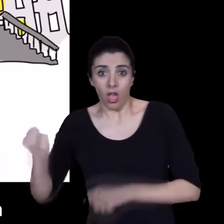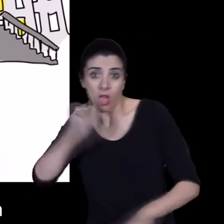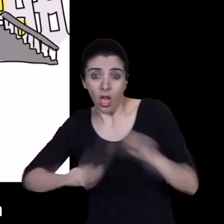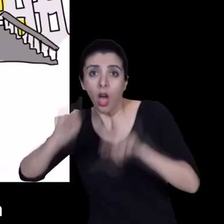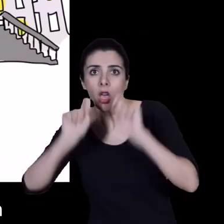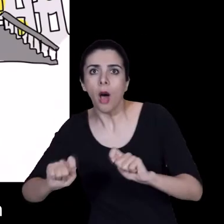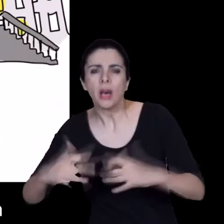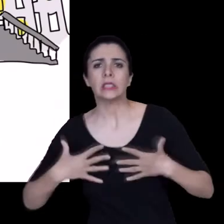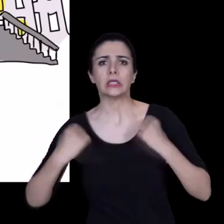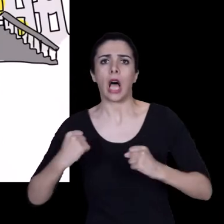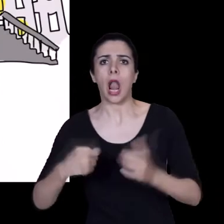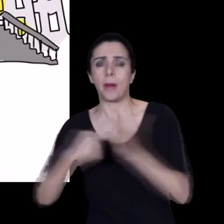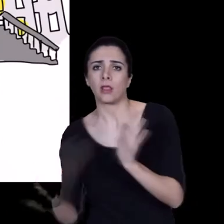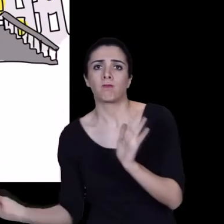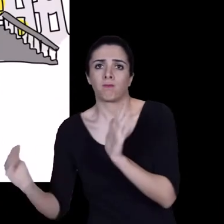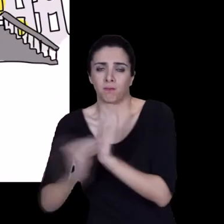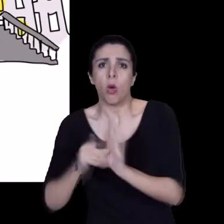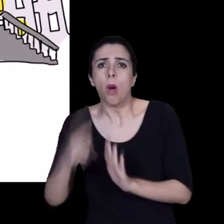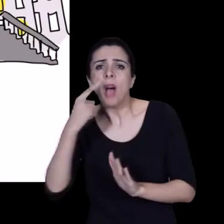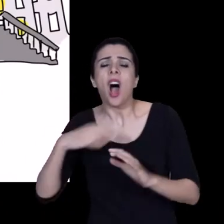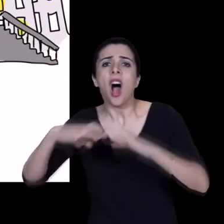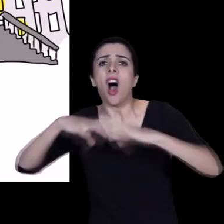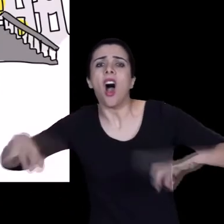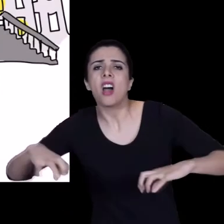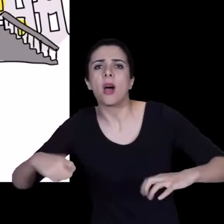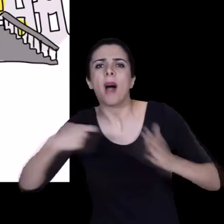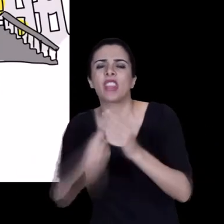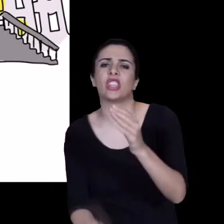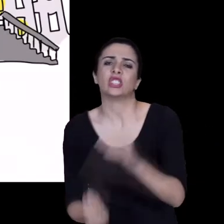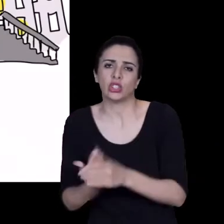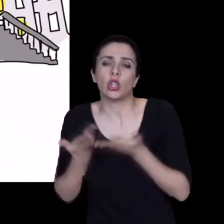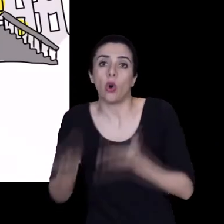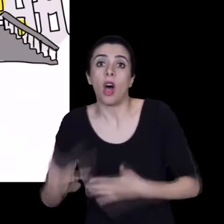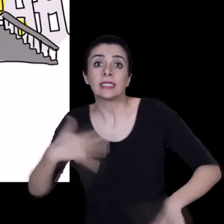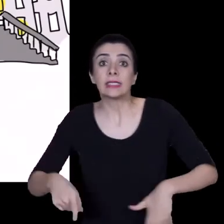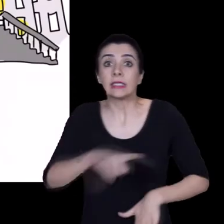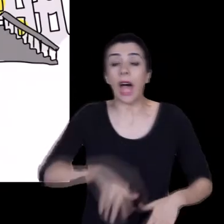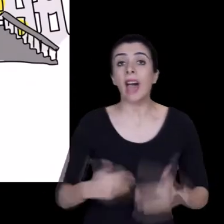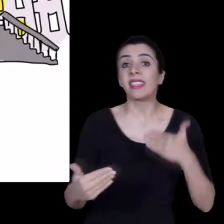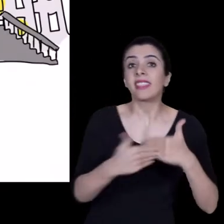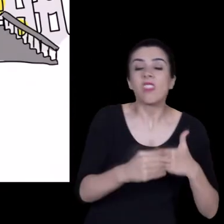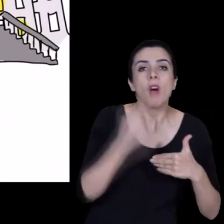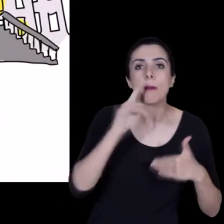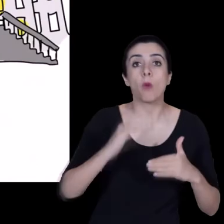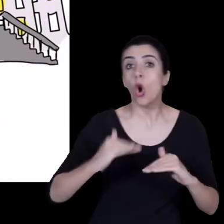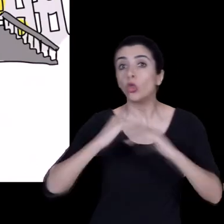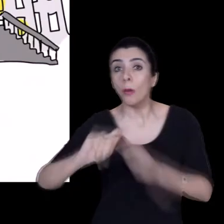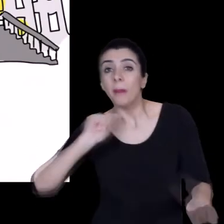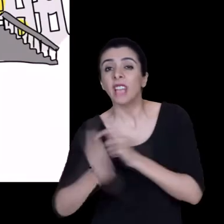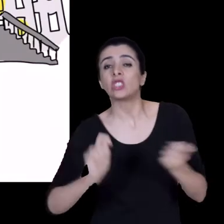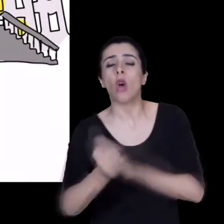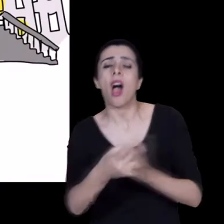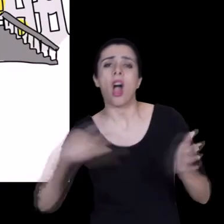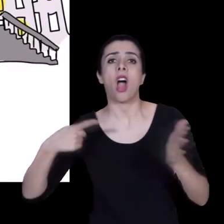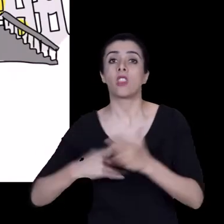sağlamcı olarak niteler ve bu durumu bir ayrımcılık biçimi olarak tanımlar. Sakatların tedavisini değil toplumsal değişimi hedefler.